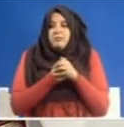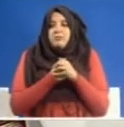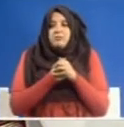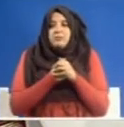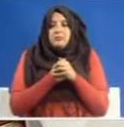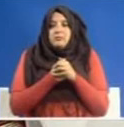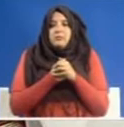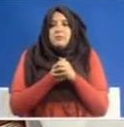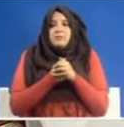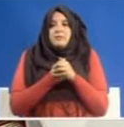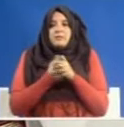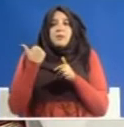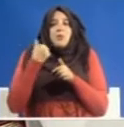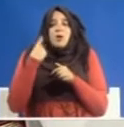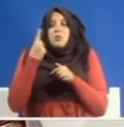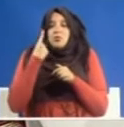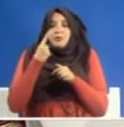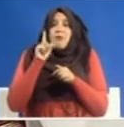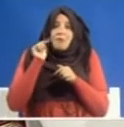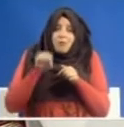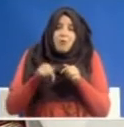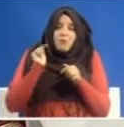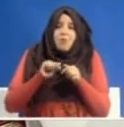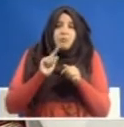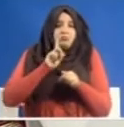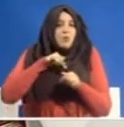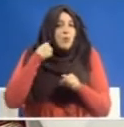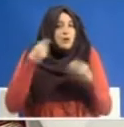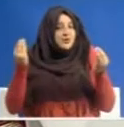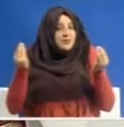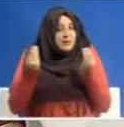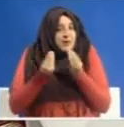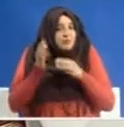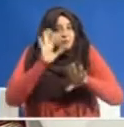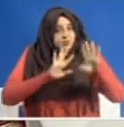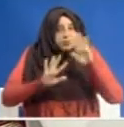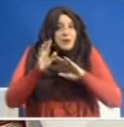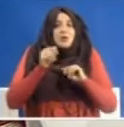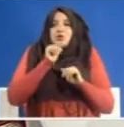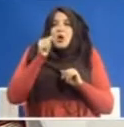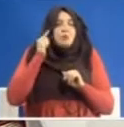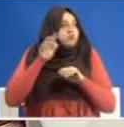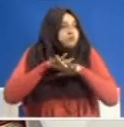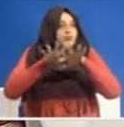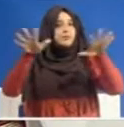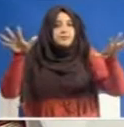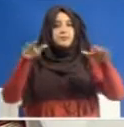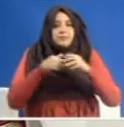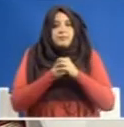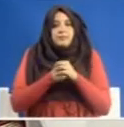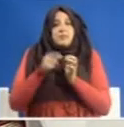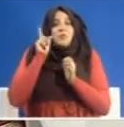اعتذرت فأنا أطلب منه أن نصلح نصلح بعضنا البعض في بعضنا لا يسمع أحد بواسطة ابني